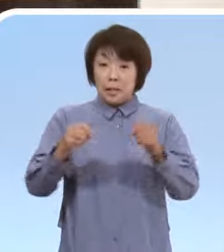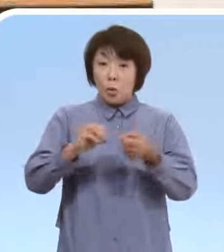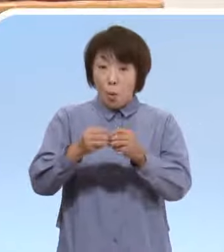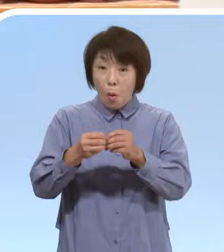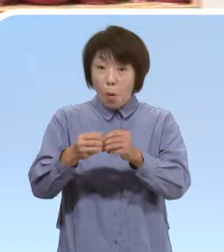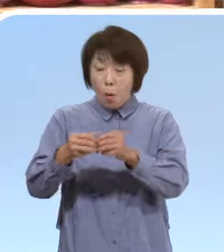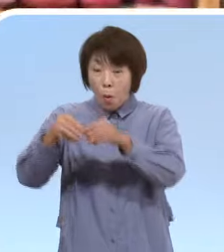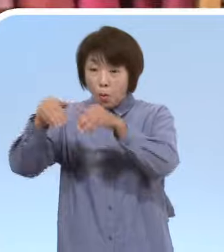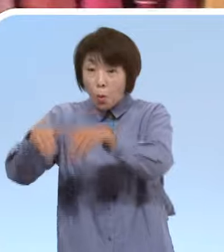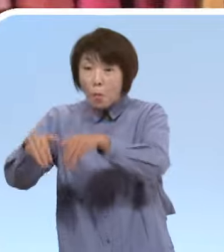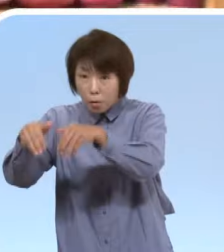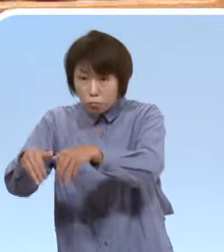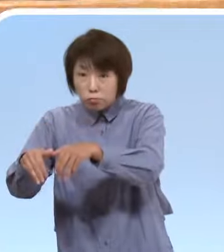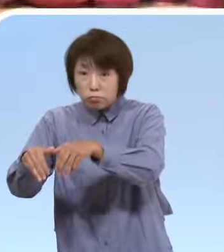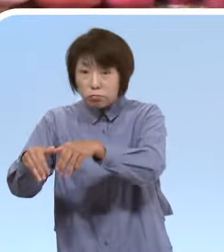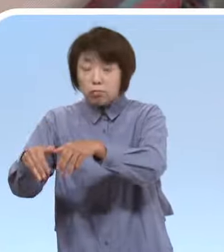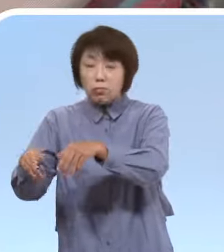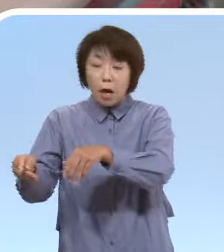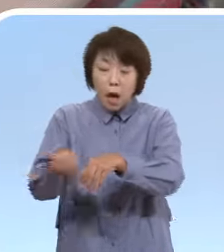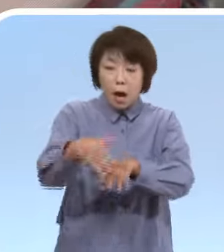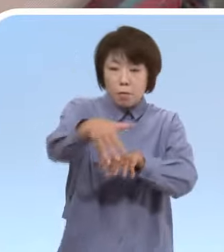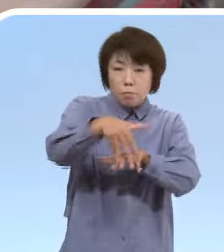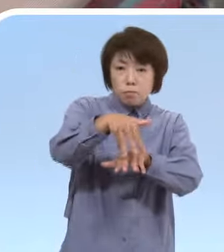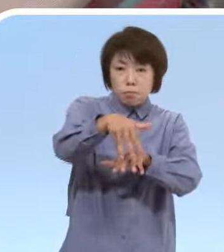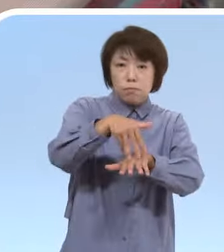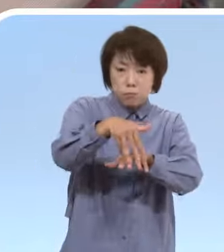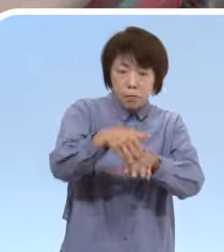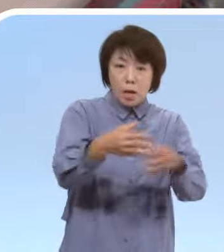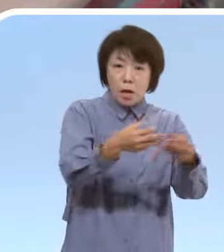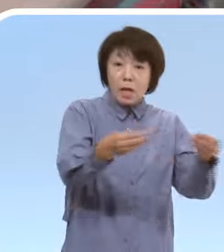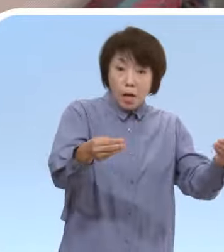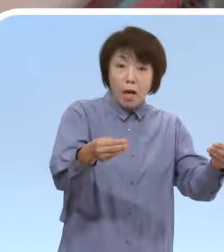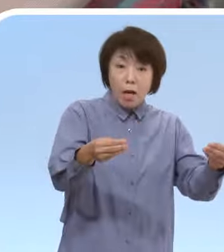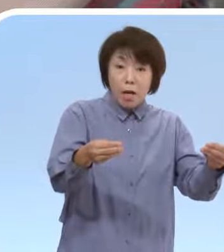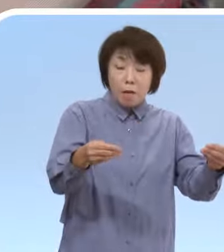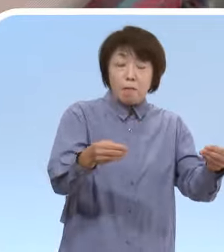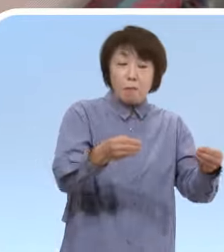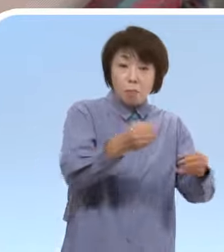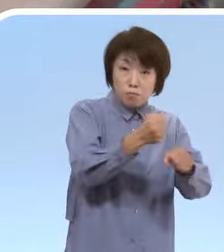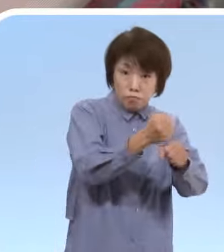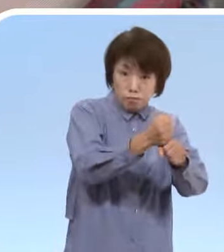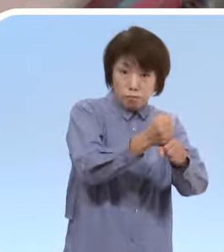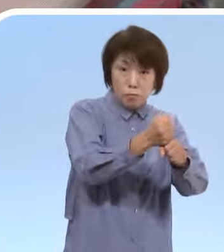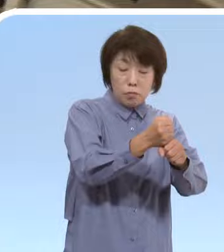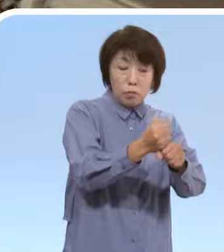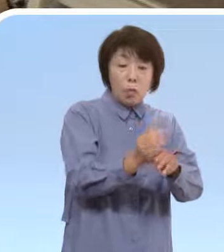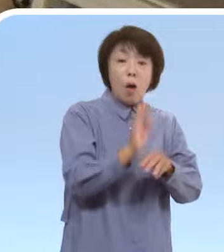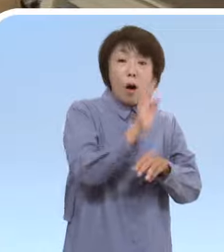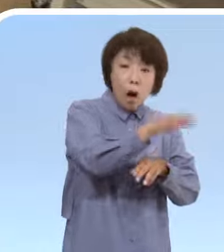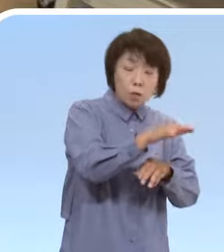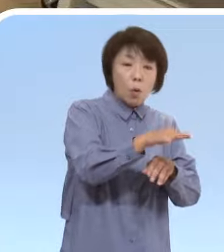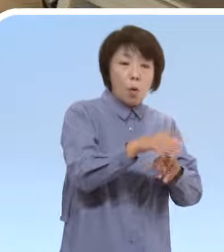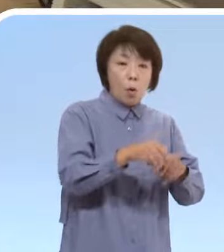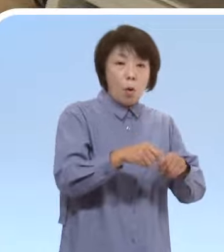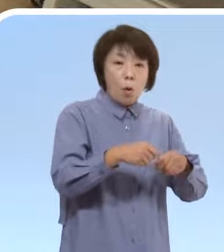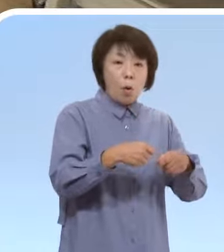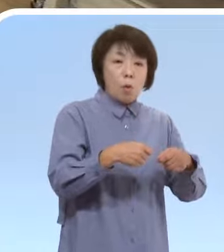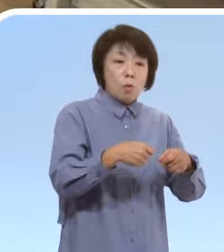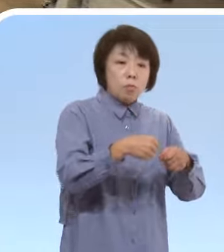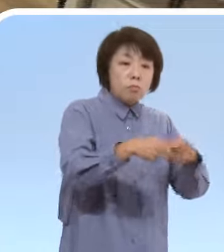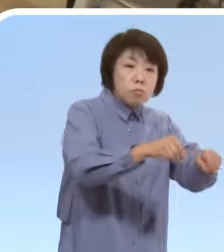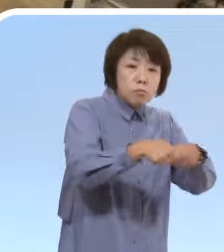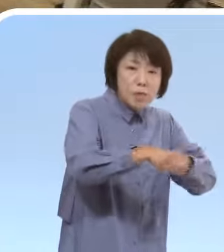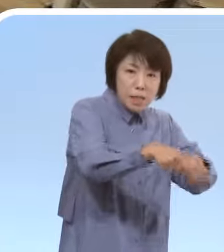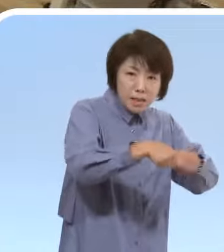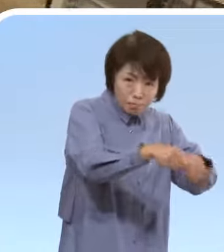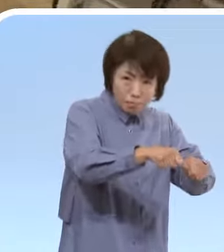糸を染める作業から織り機で生地が出来上がっていく様子、さらにはミシンを使